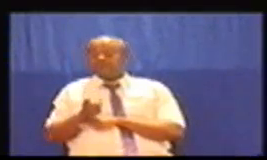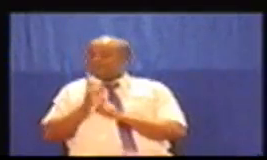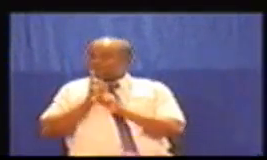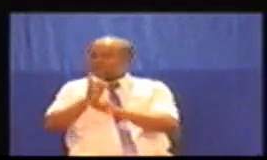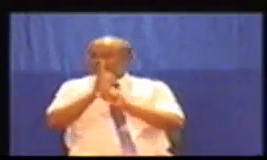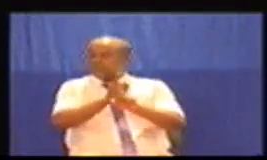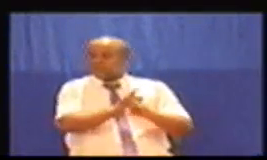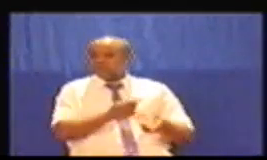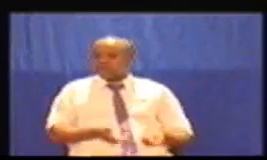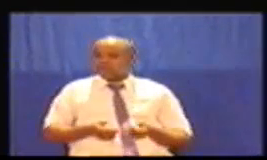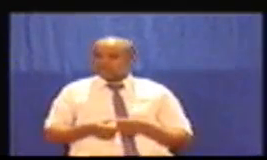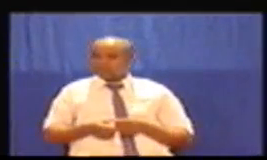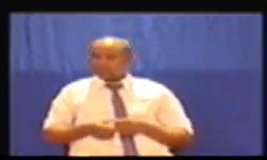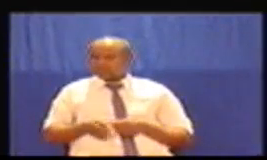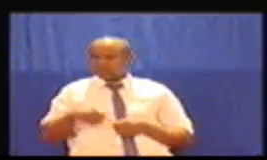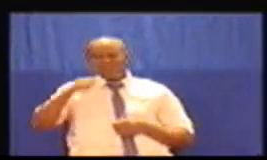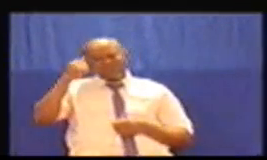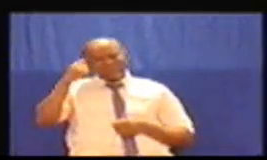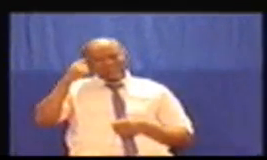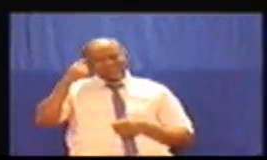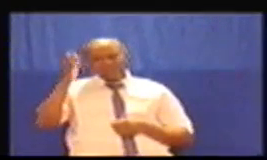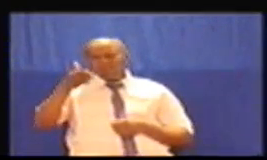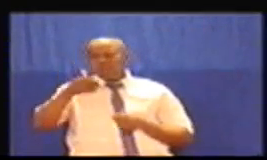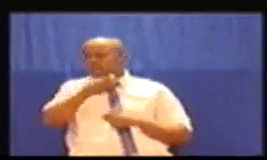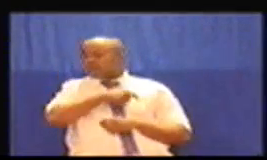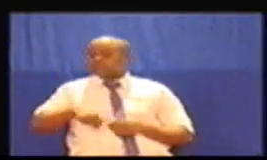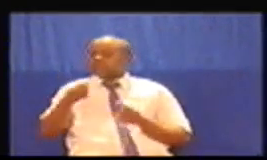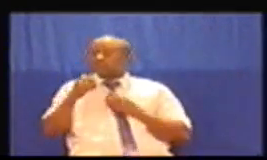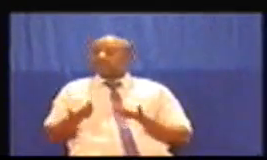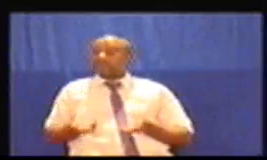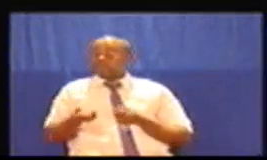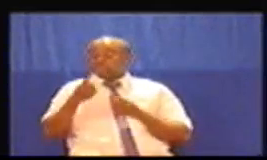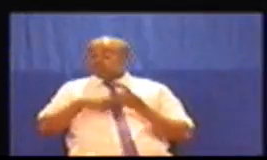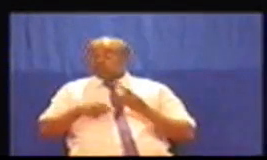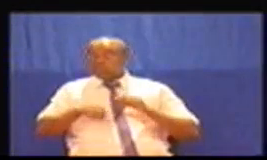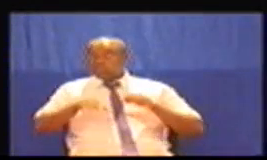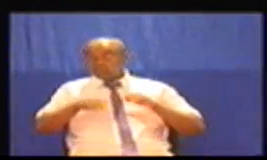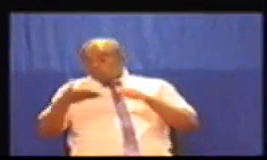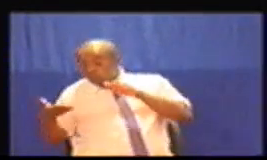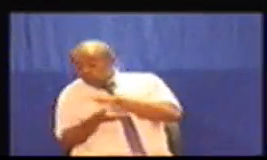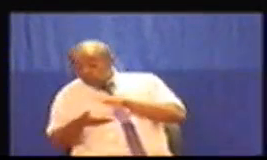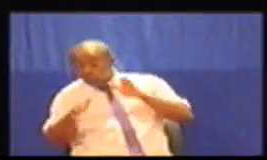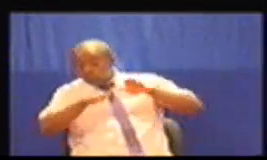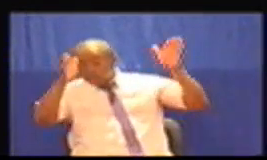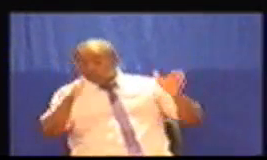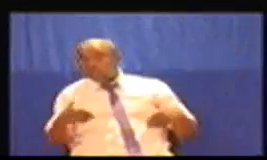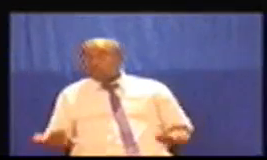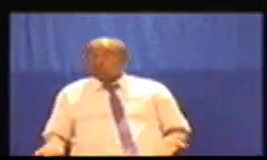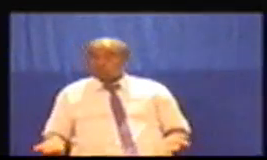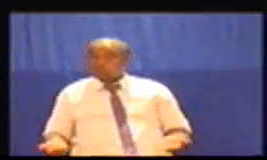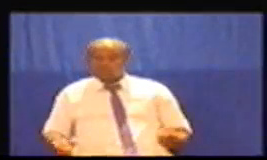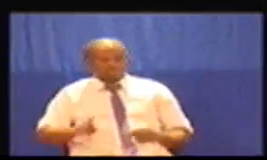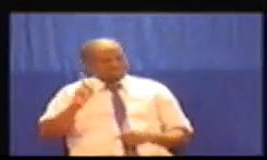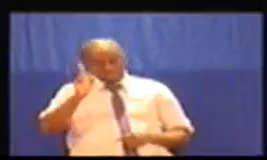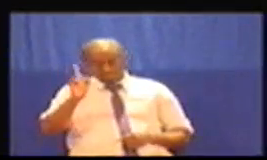wengine sasa ulitegemea tuambie je rais wetu kwamba tuingie uvunguni, sasa basi sitakuwa mtaifa wa ajabu sana. Kwa hiyo